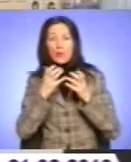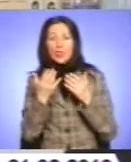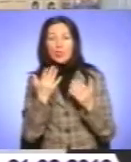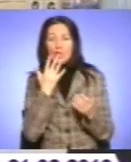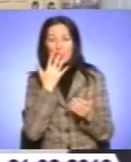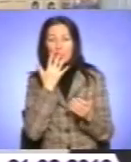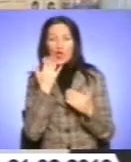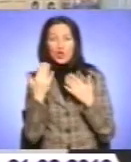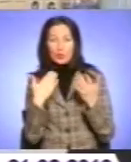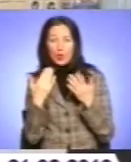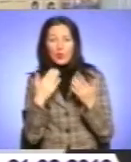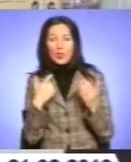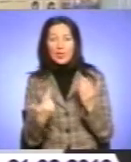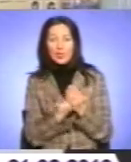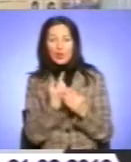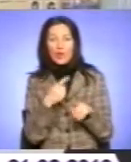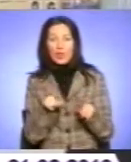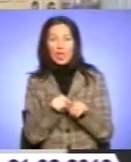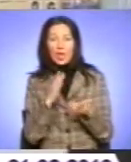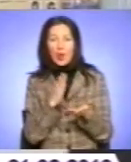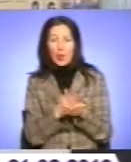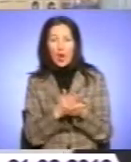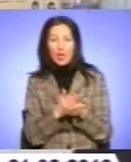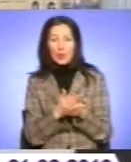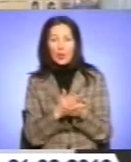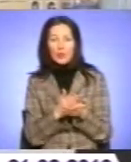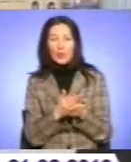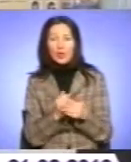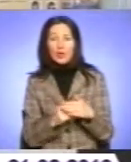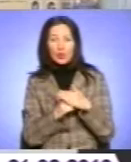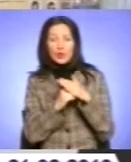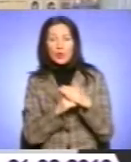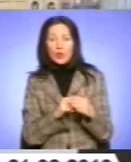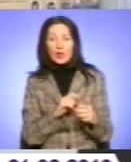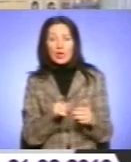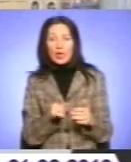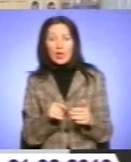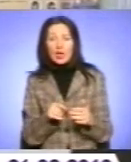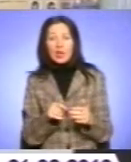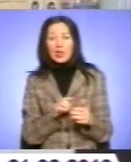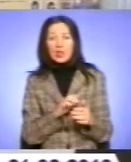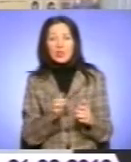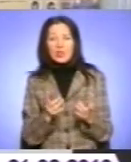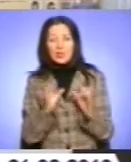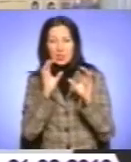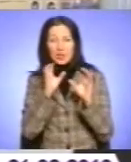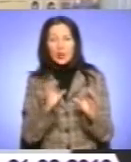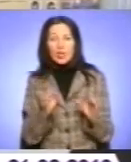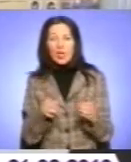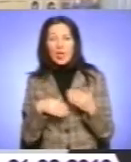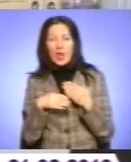І знову ж таки ми маємо в основному не стільки декретований варіант засвоєння